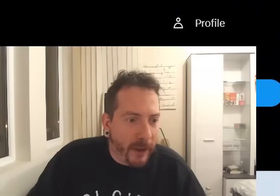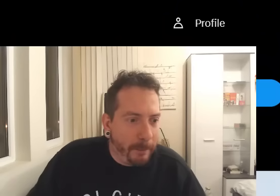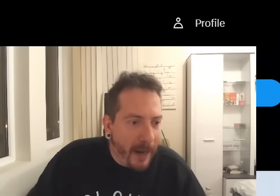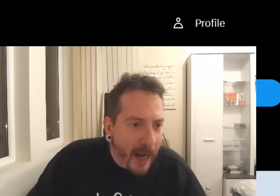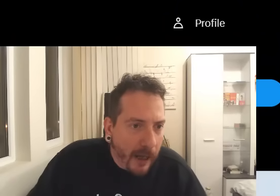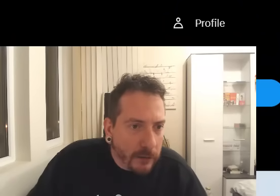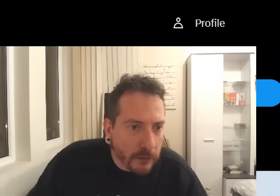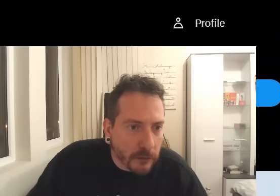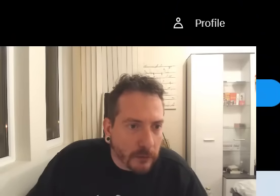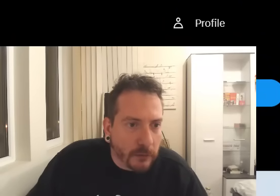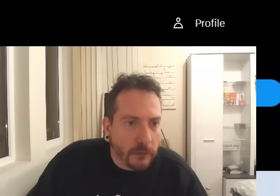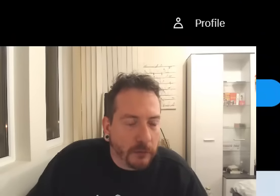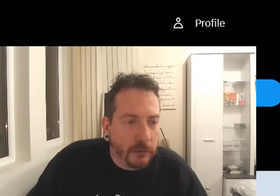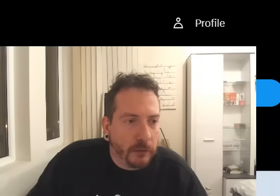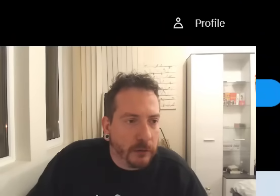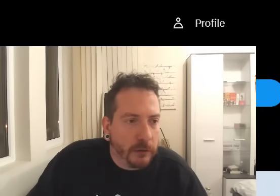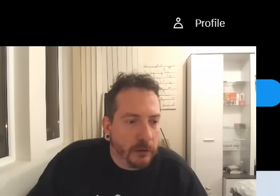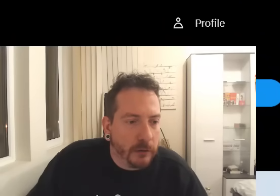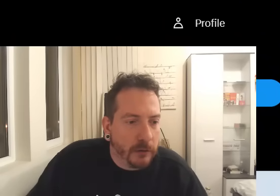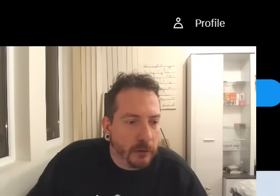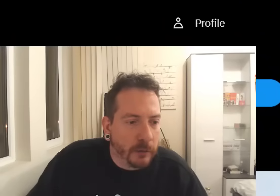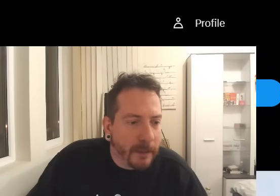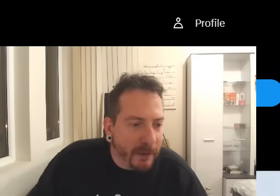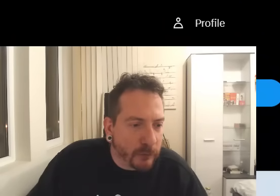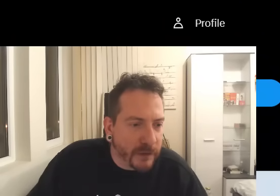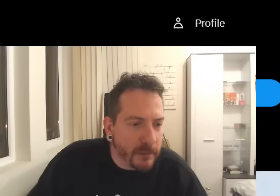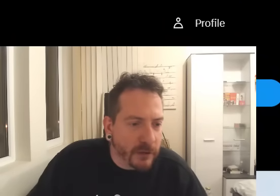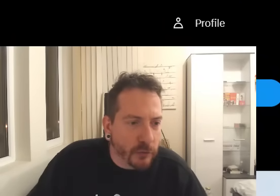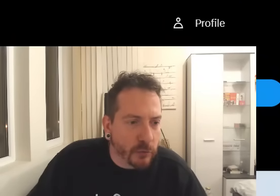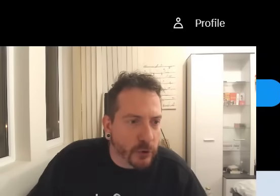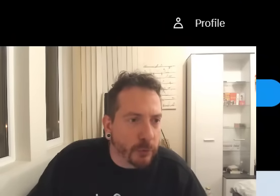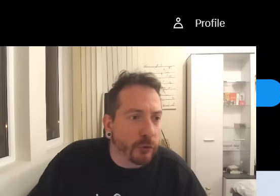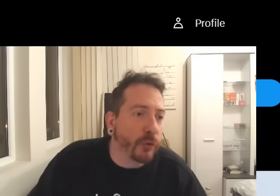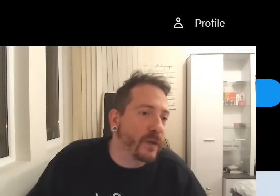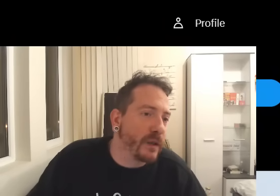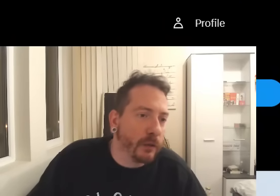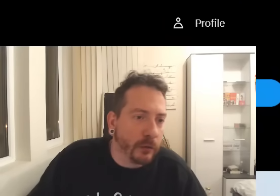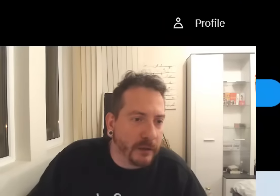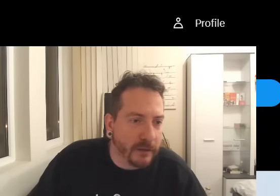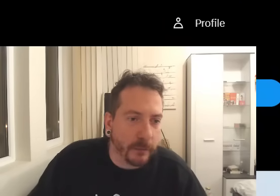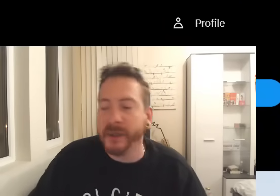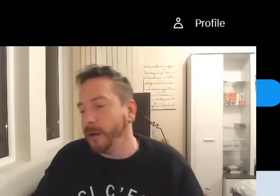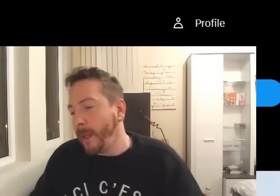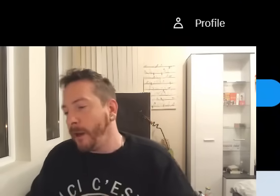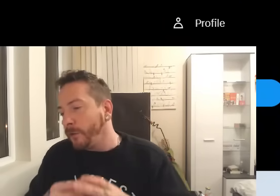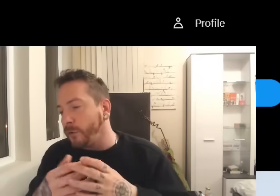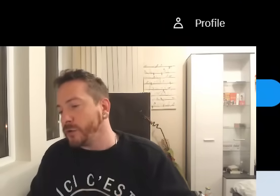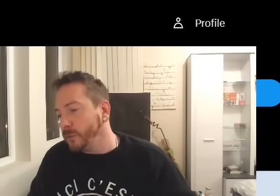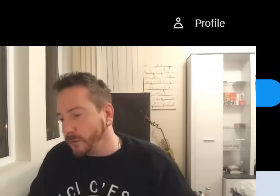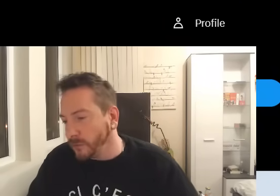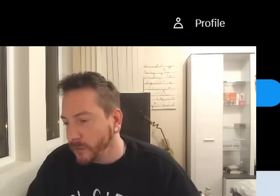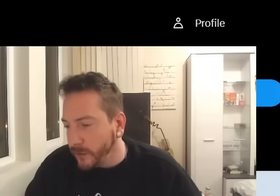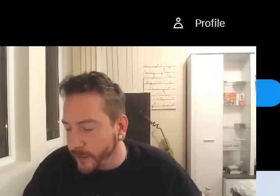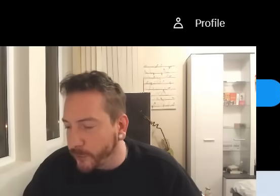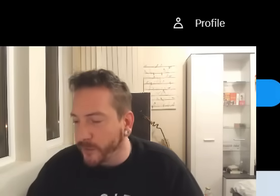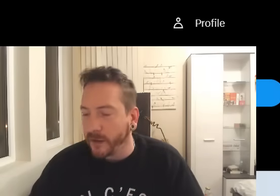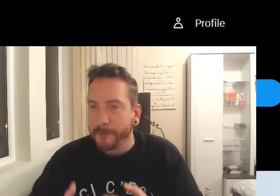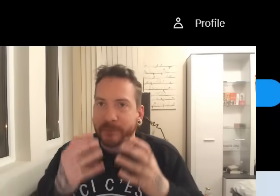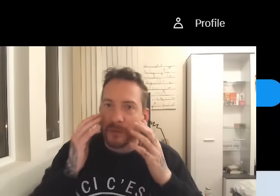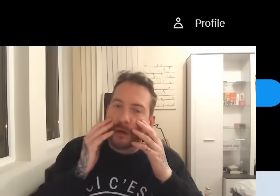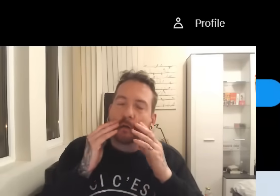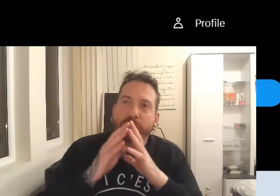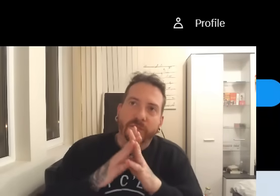coup on n pas euh on n pas confirmation mais je pense que s'ils le disent puis franchement est-ce